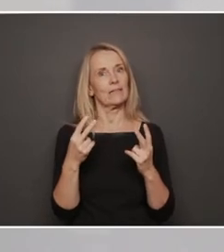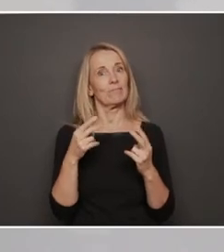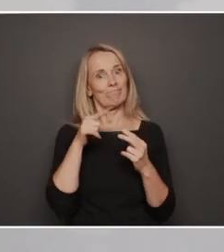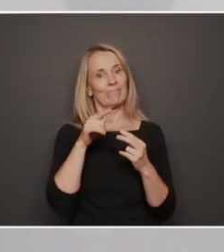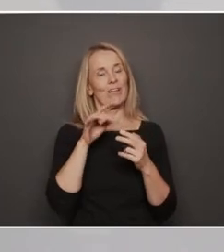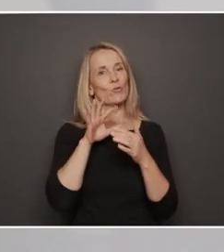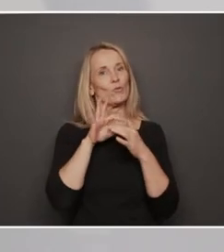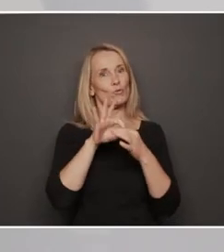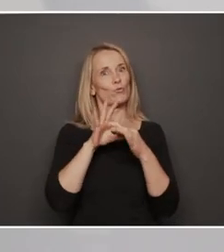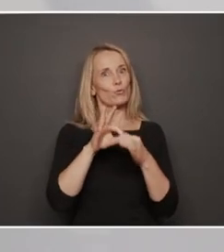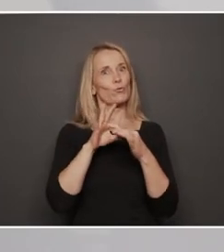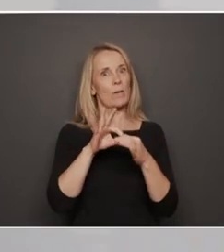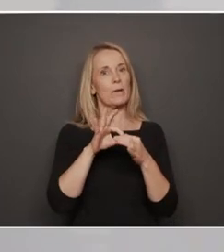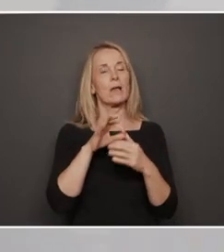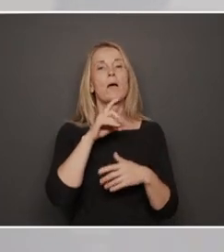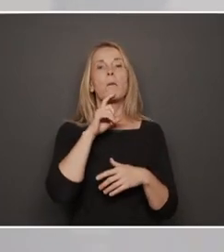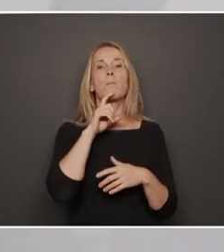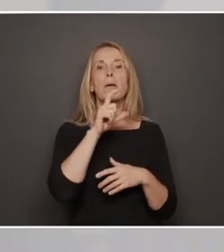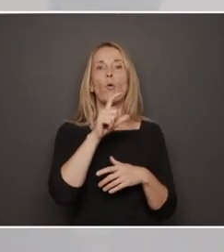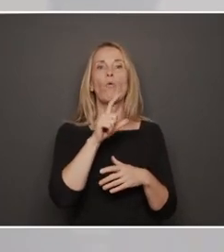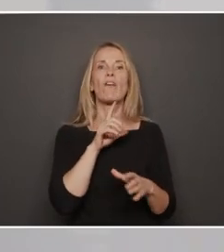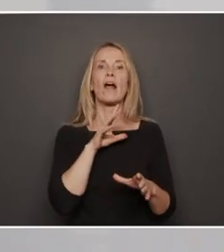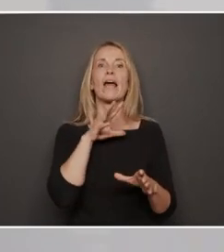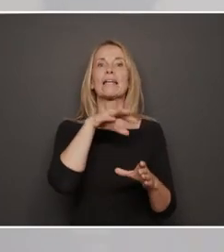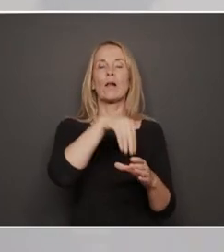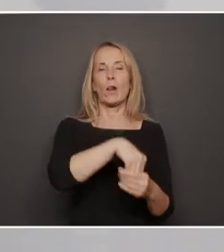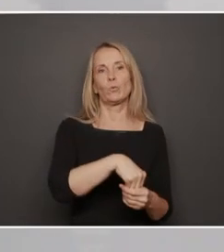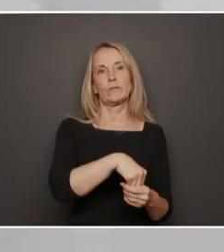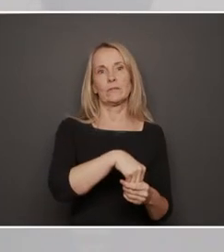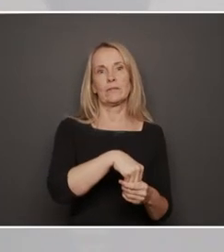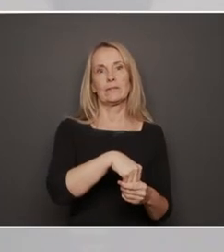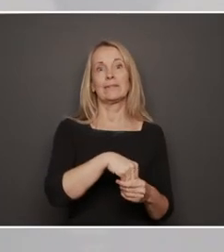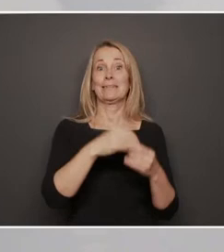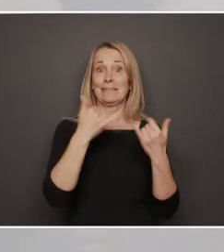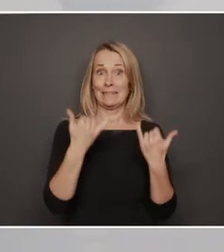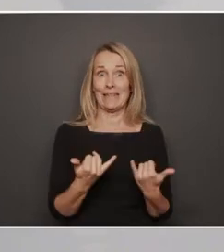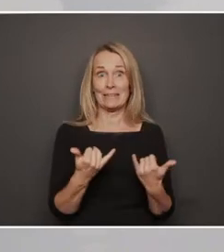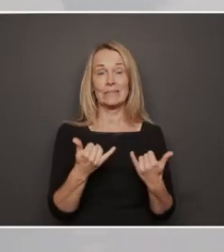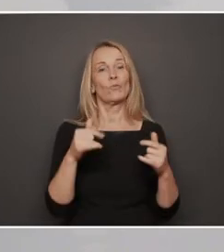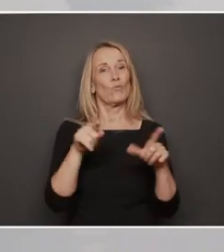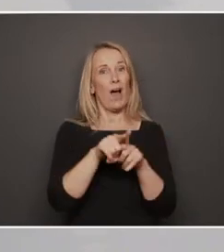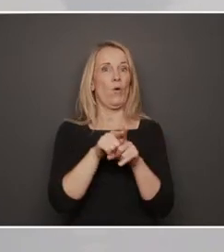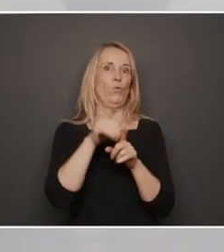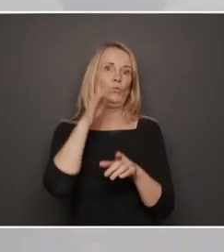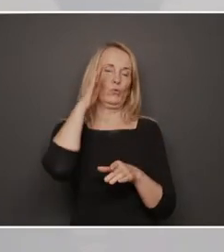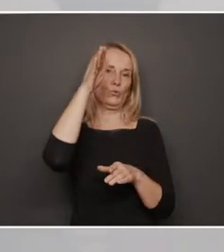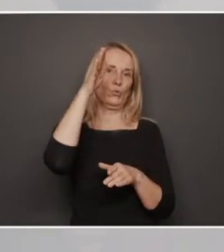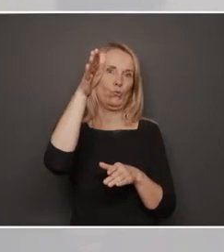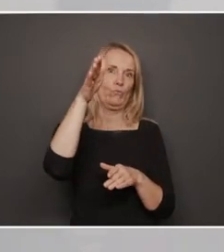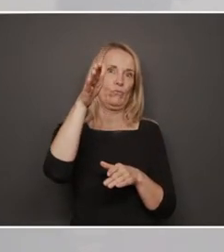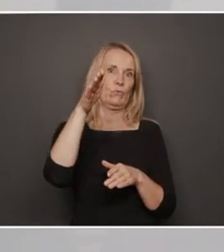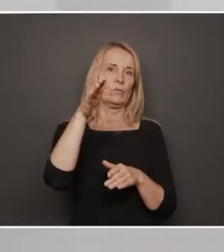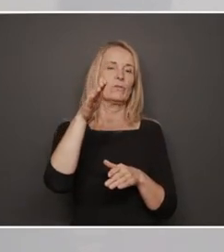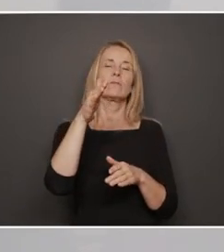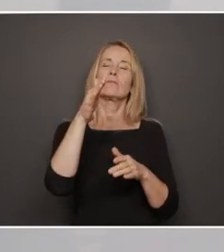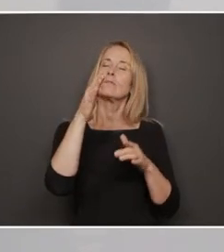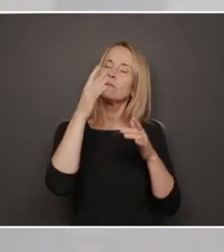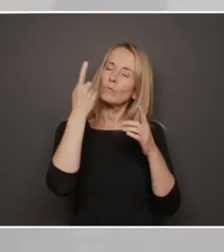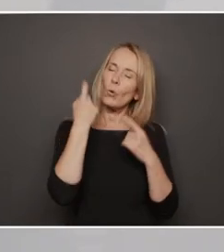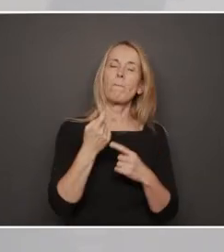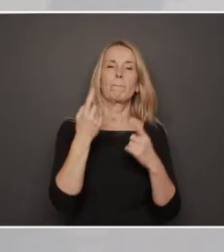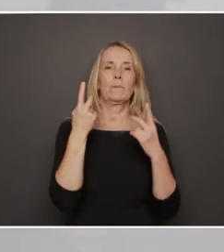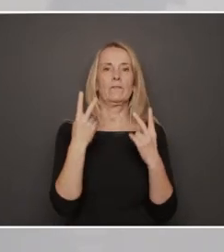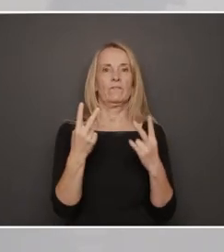Zusammenhang mit der beruflichen Inklusion es jetzt und auch in Zukunft sehr, sehr wichtig sein